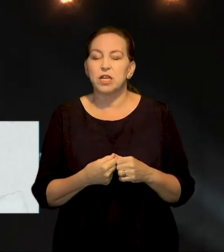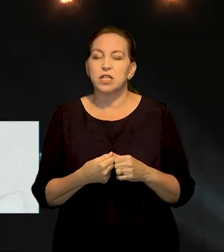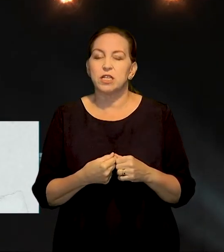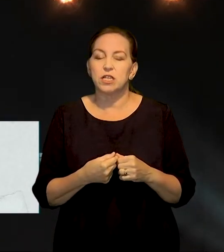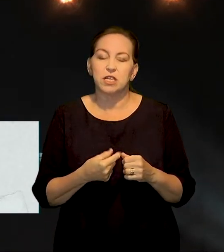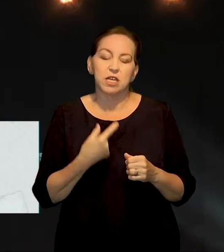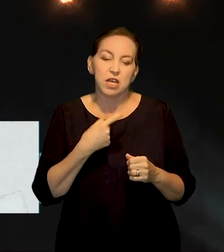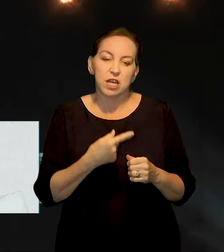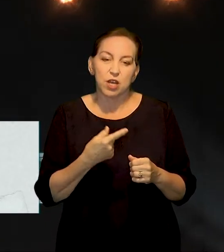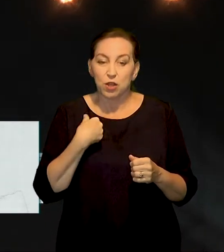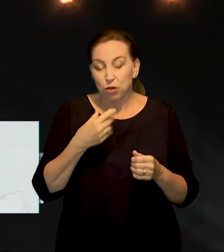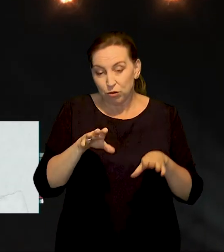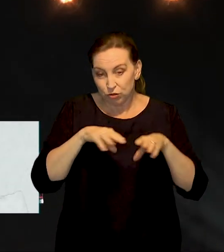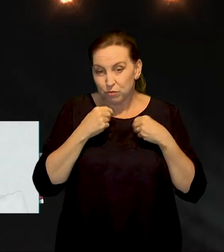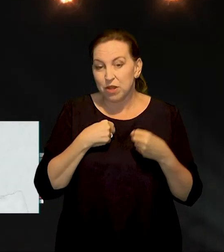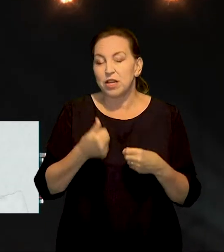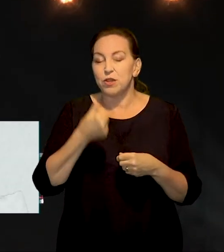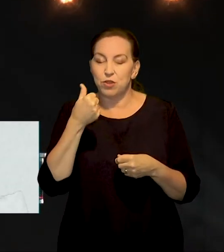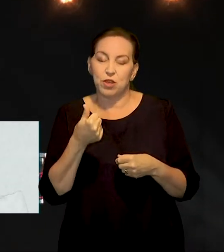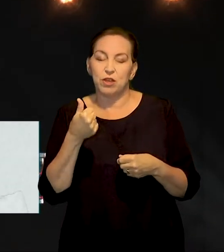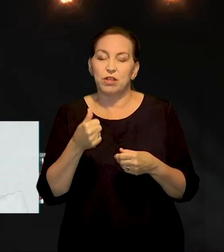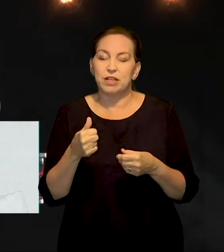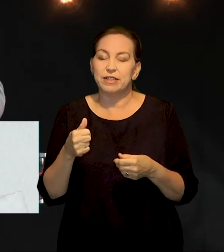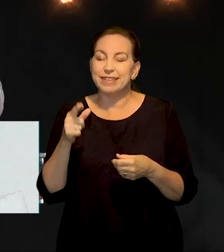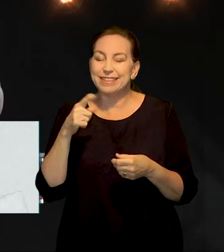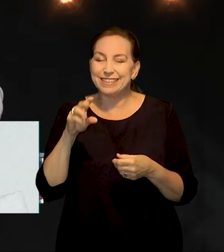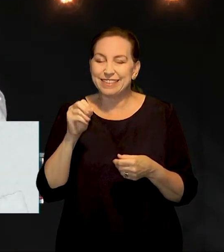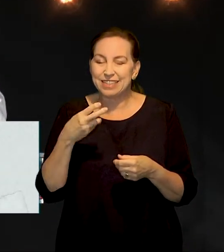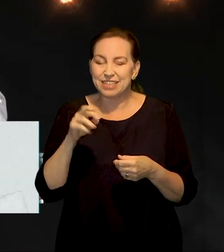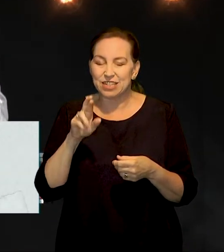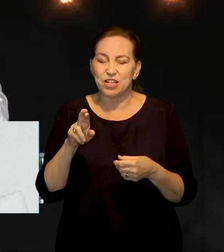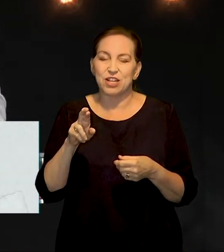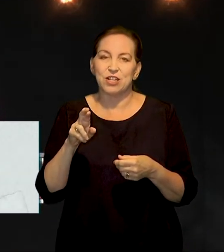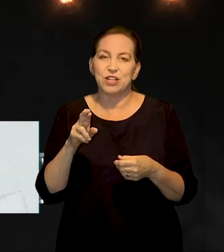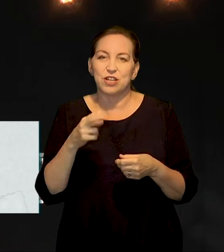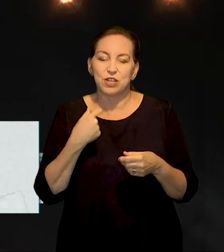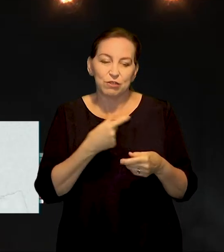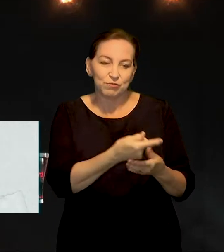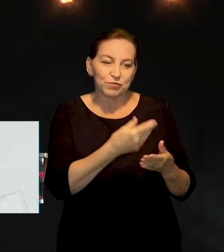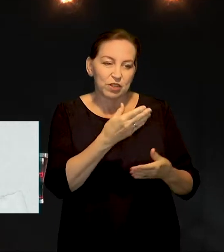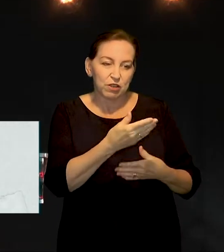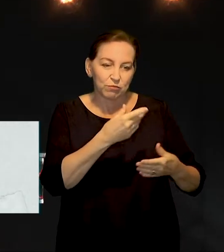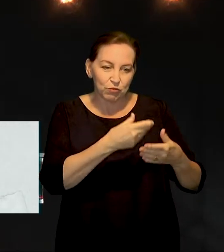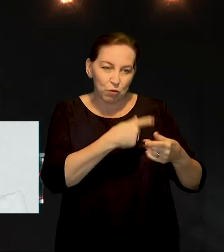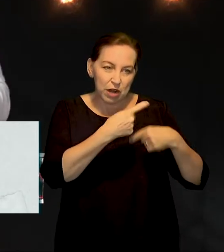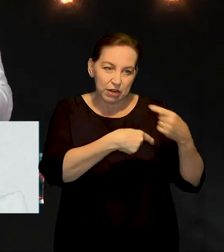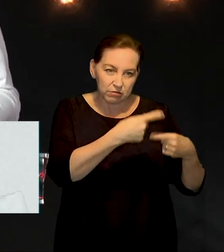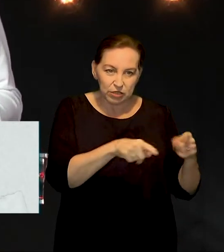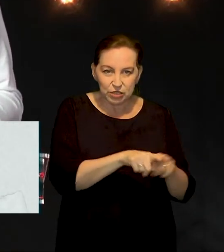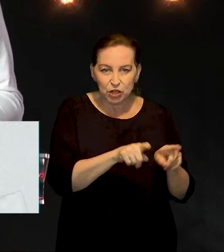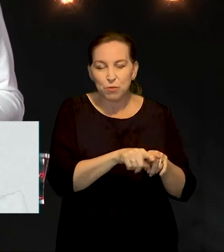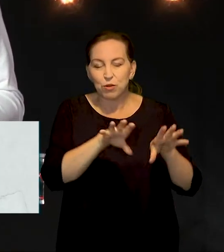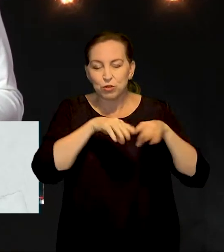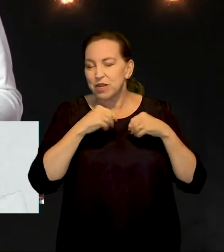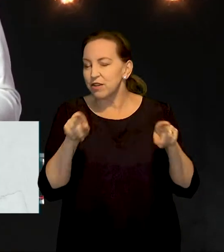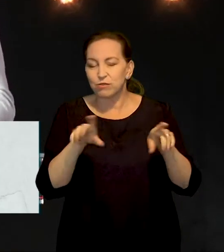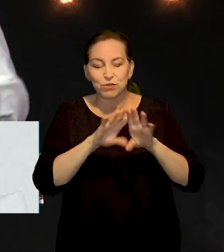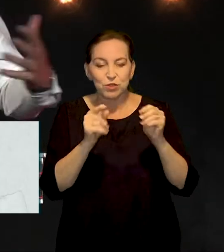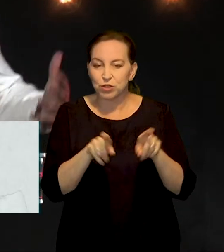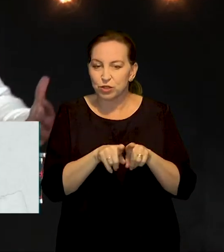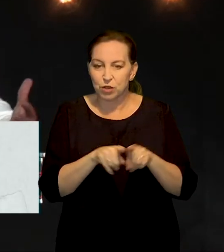dostaną więcej, lecz i oni otrzymali po denarze. Po wypłacie zaczęli się burzyć przeciwko gospodarzowi.